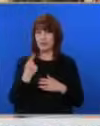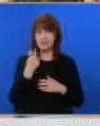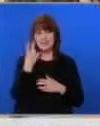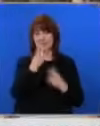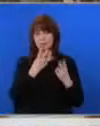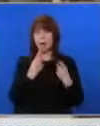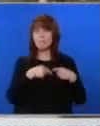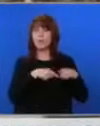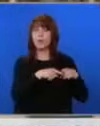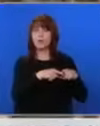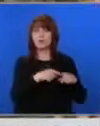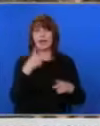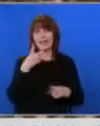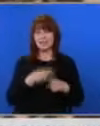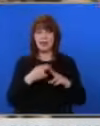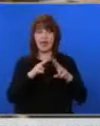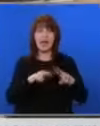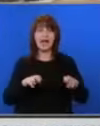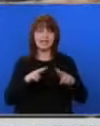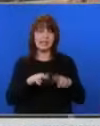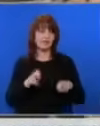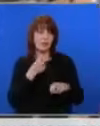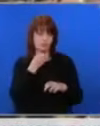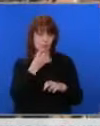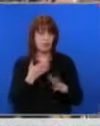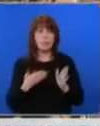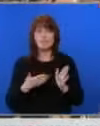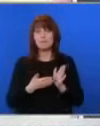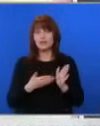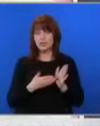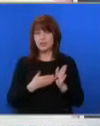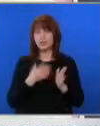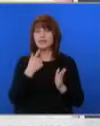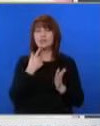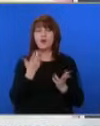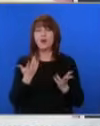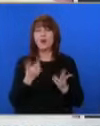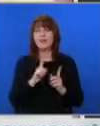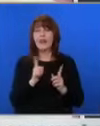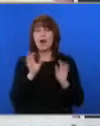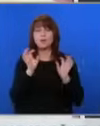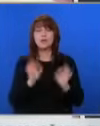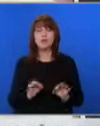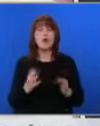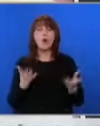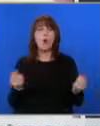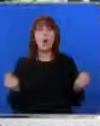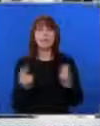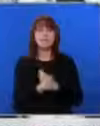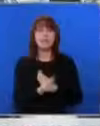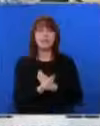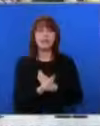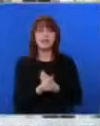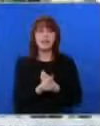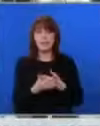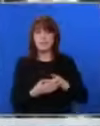че прокуратурата е спряла разследването по случая. Причината – извършителят не е установен по безспорен начин.